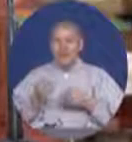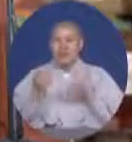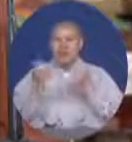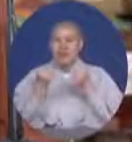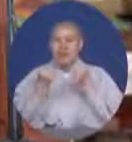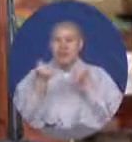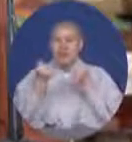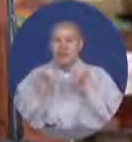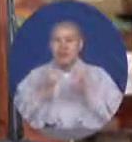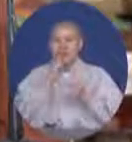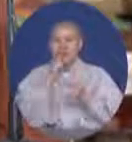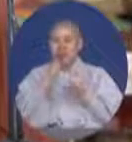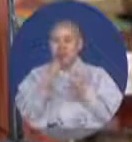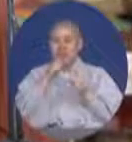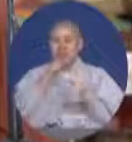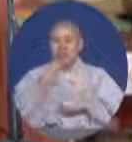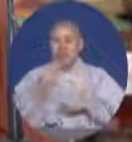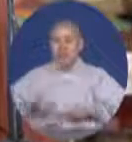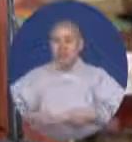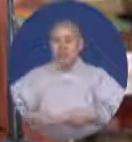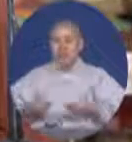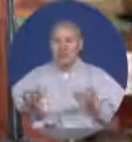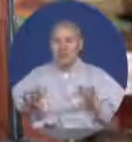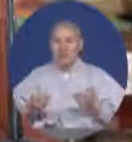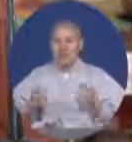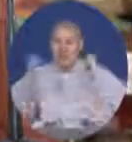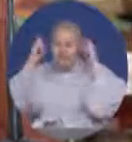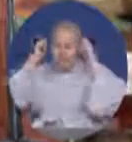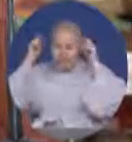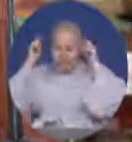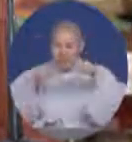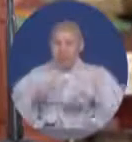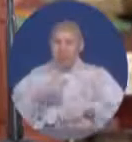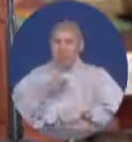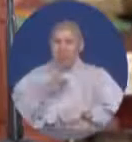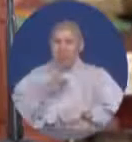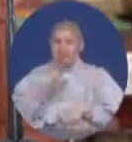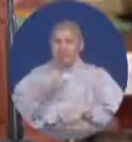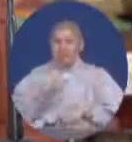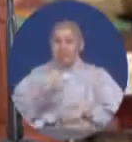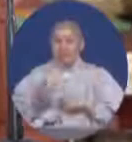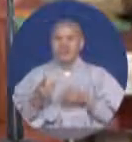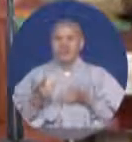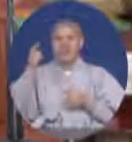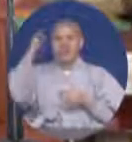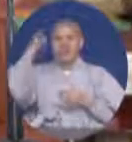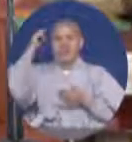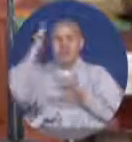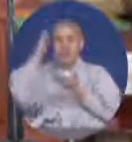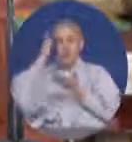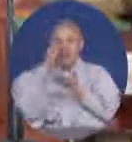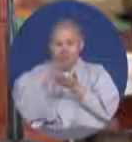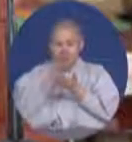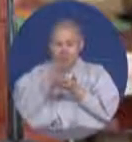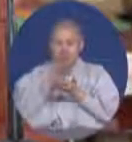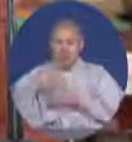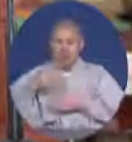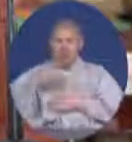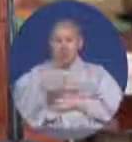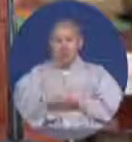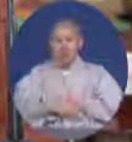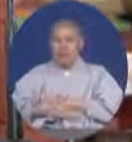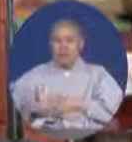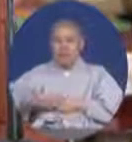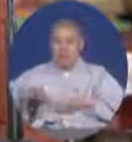타령 해봤댔자 그 무슨 소용이 있는가? 천하의 어리석어 빠져. 그런 생각하지 말고 이